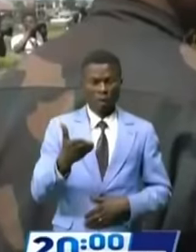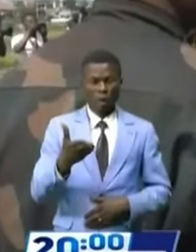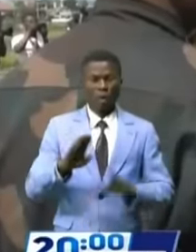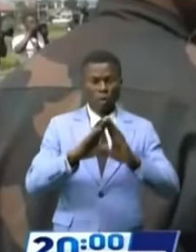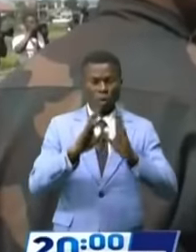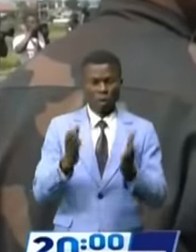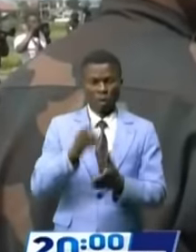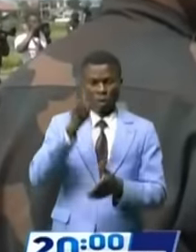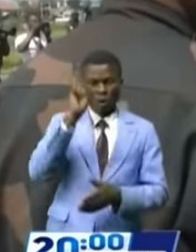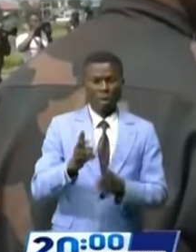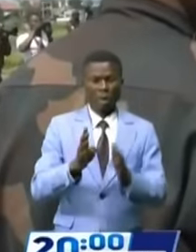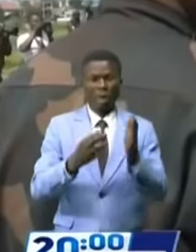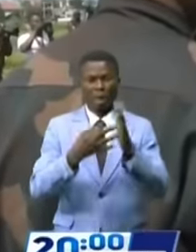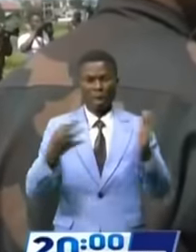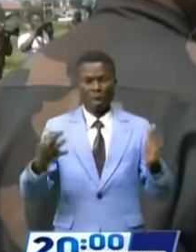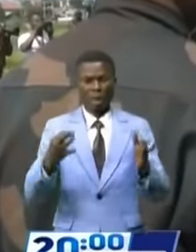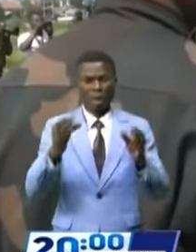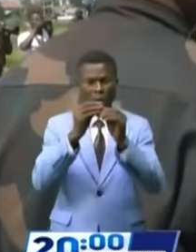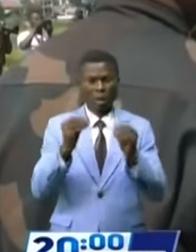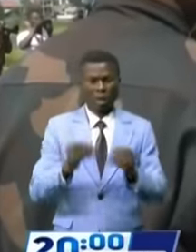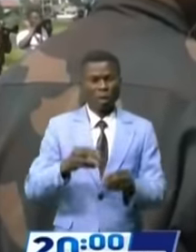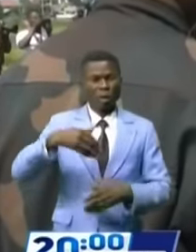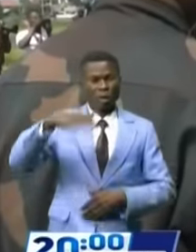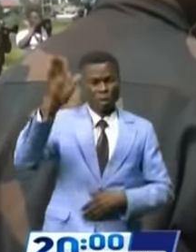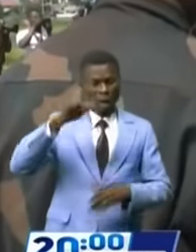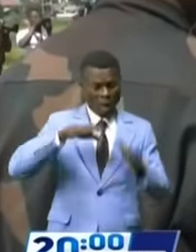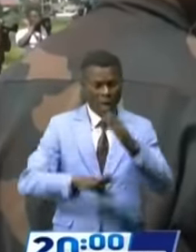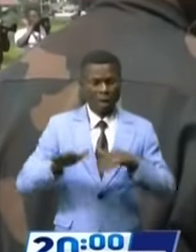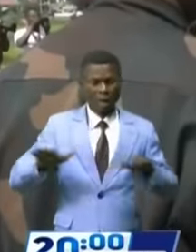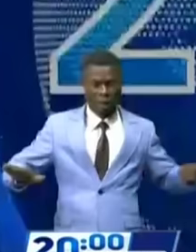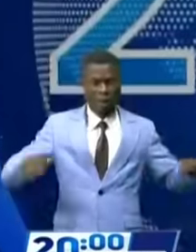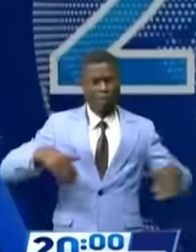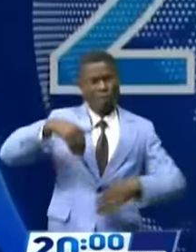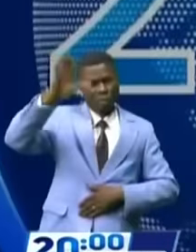étaient 280 au total à prendre l'avion.